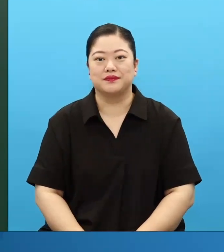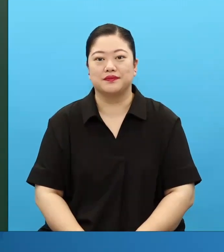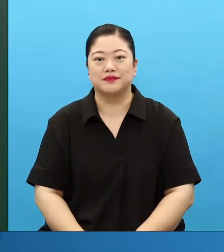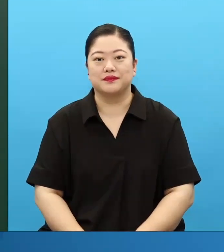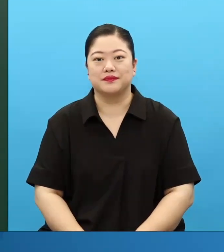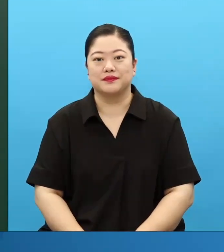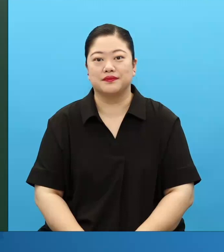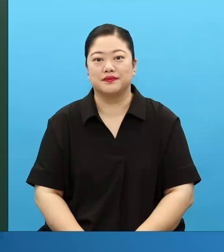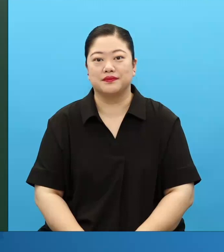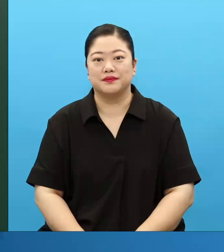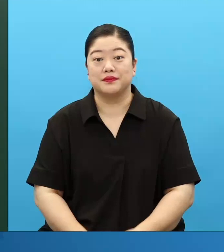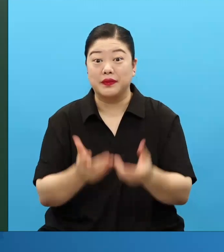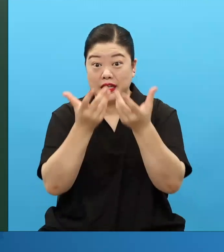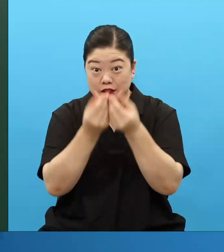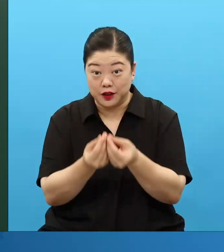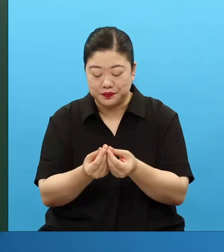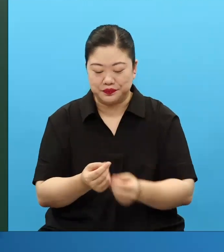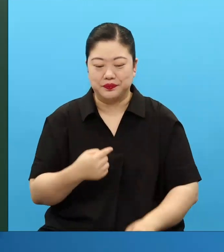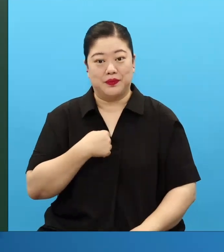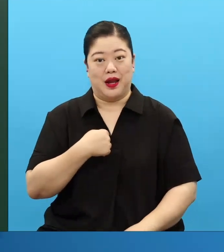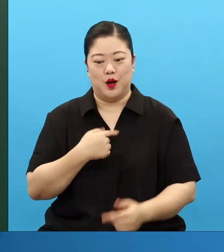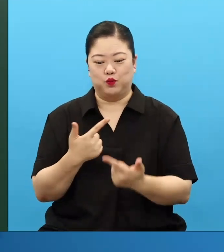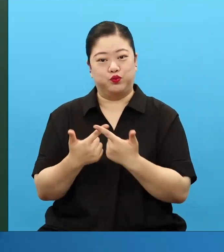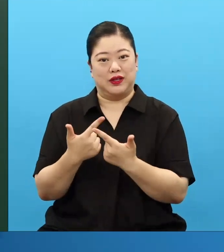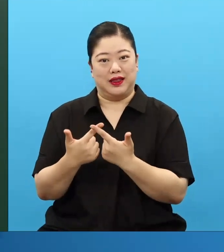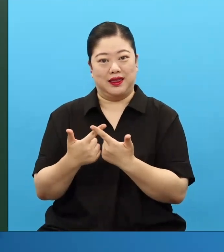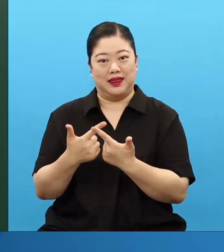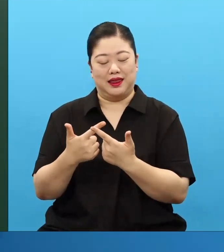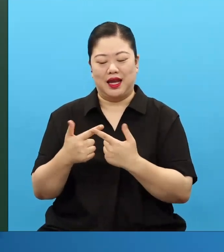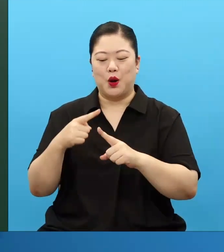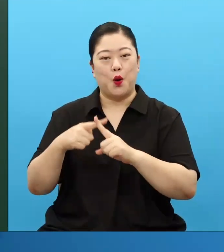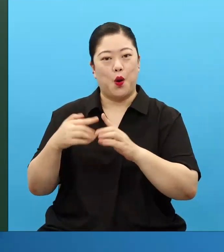목사님 나오셔서 산업선교 메시지 주시겠습니다.